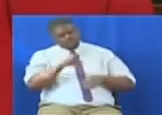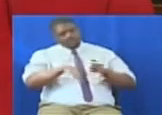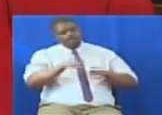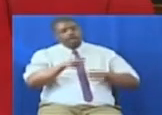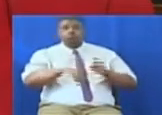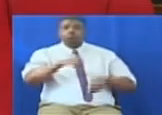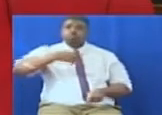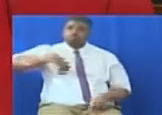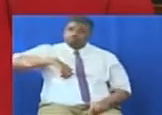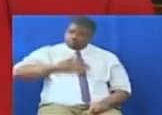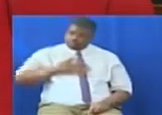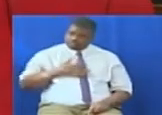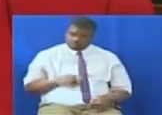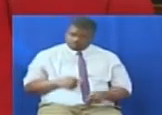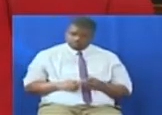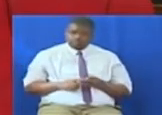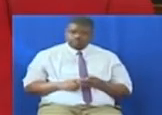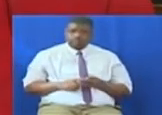zetu.